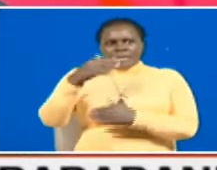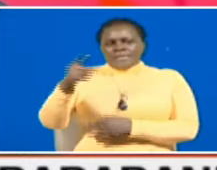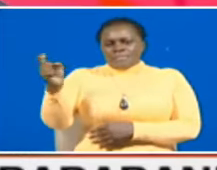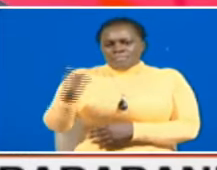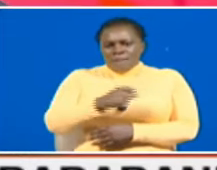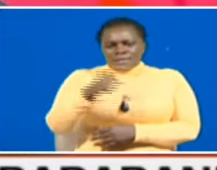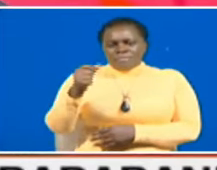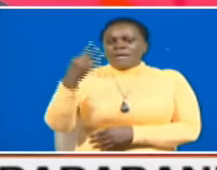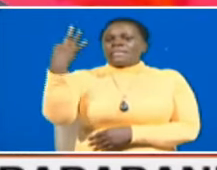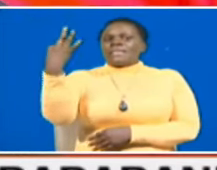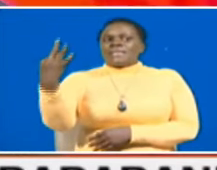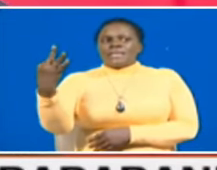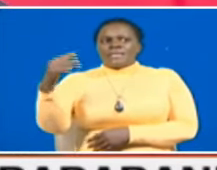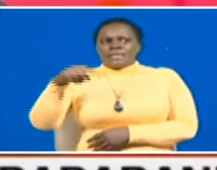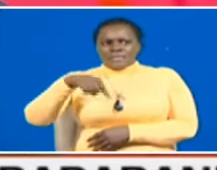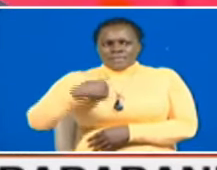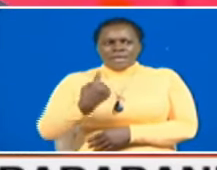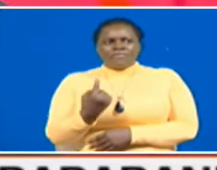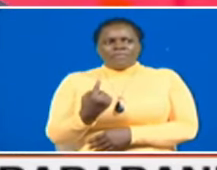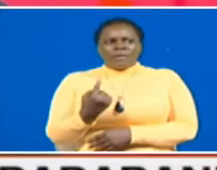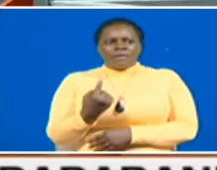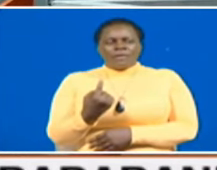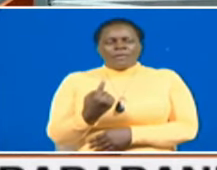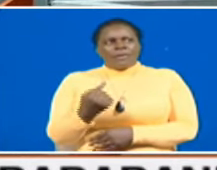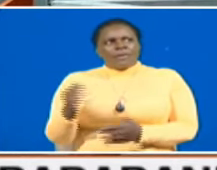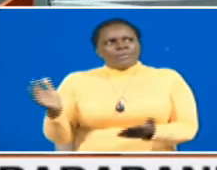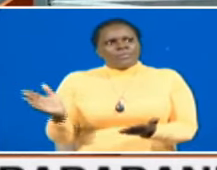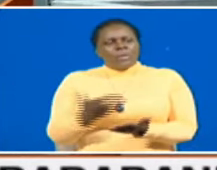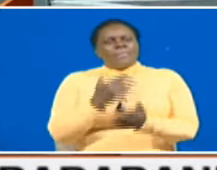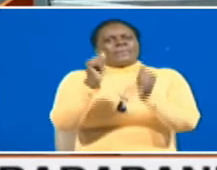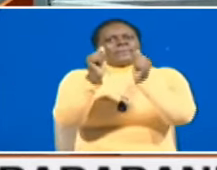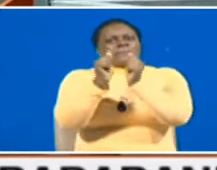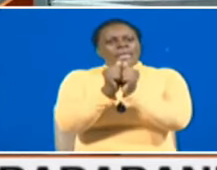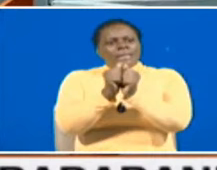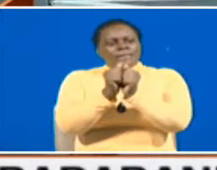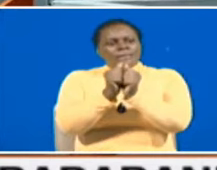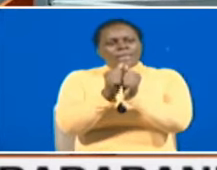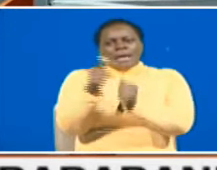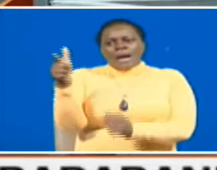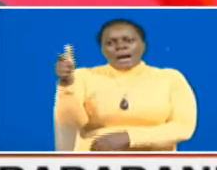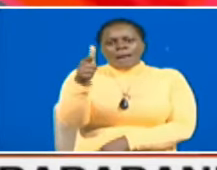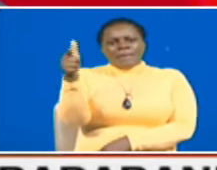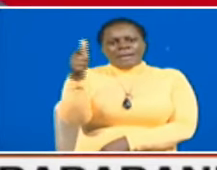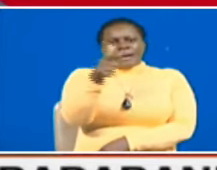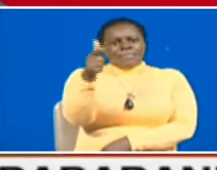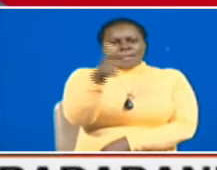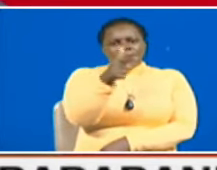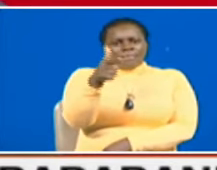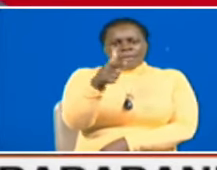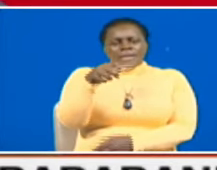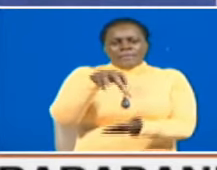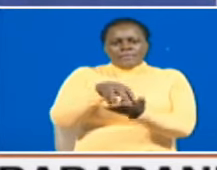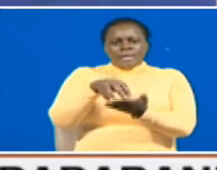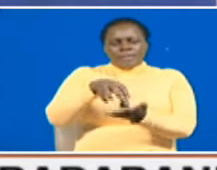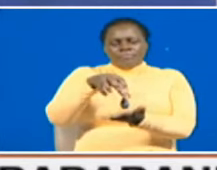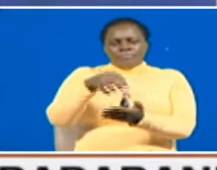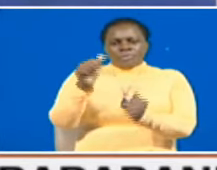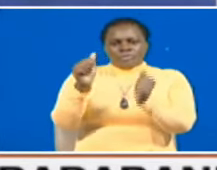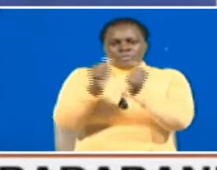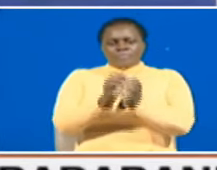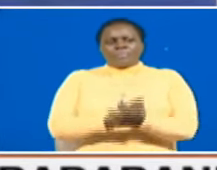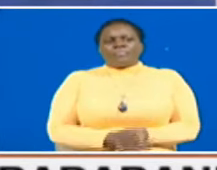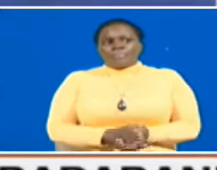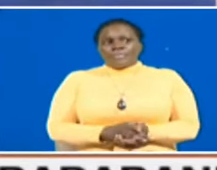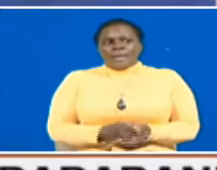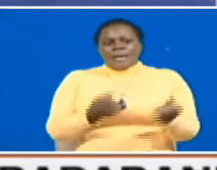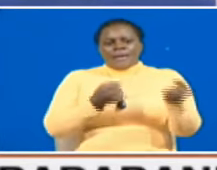3 months, we will have installed about 10 cameras in 10 positions across the country. Ikizingatiwa